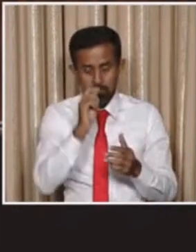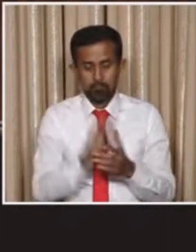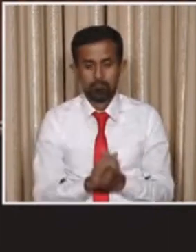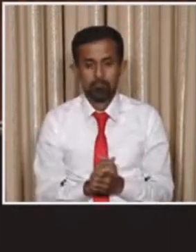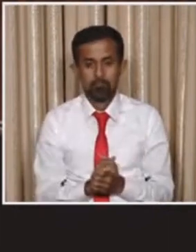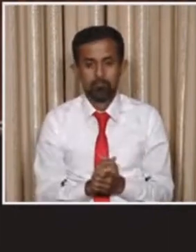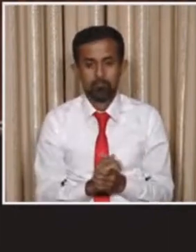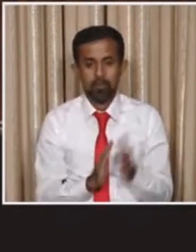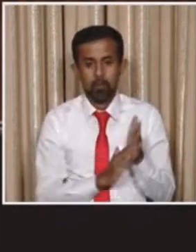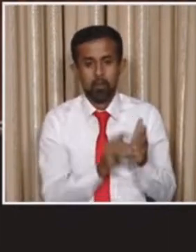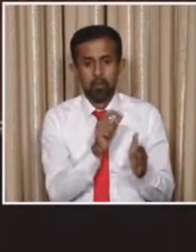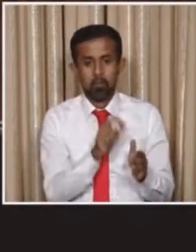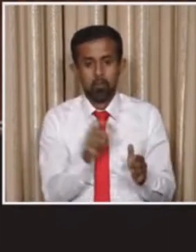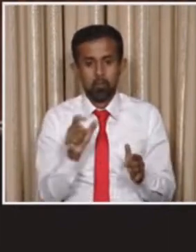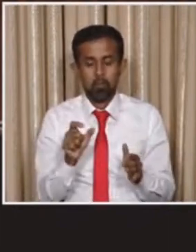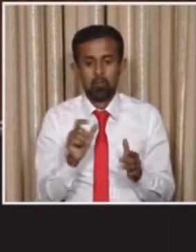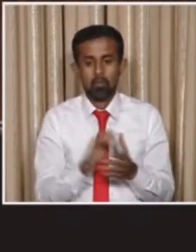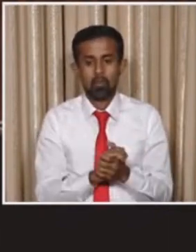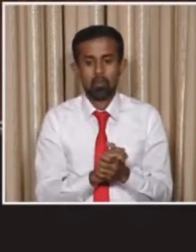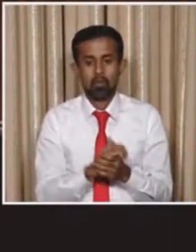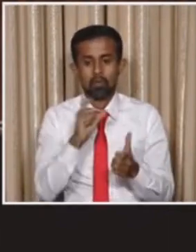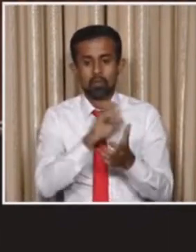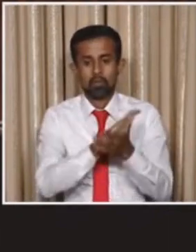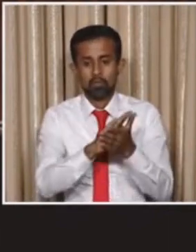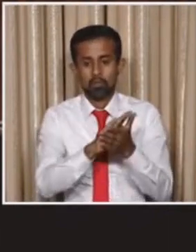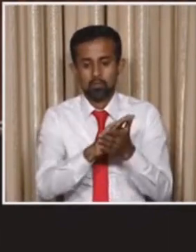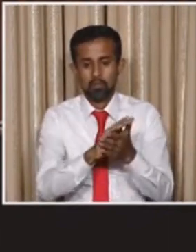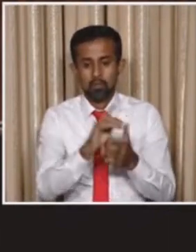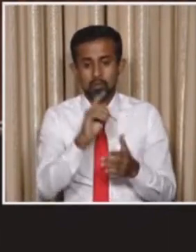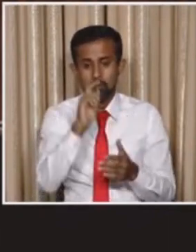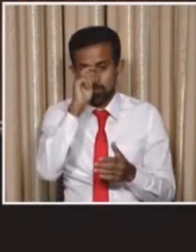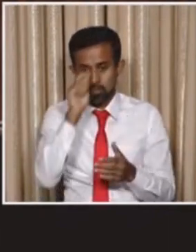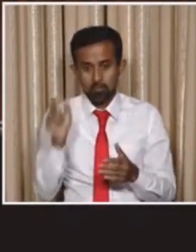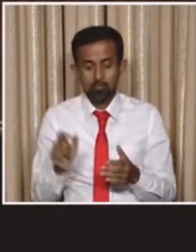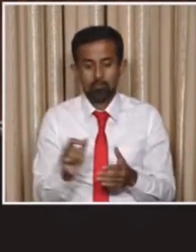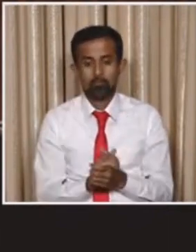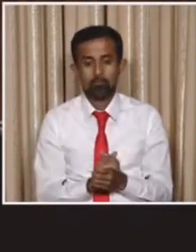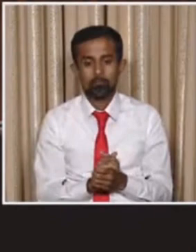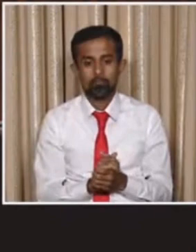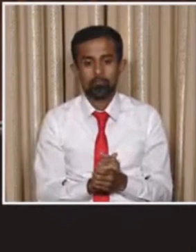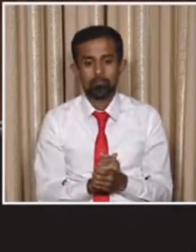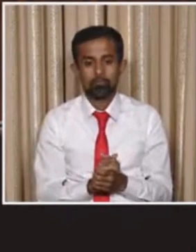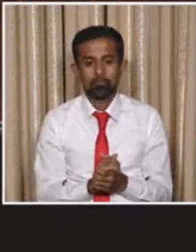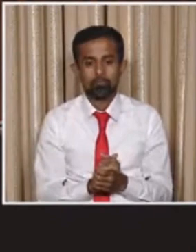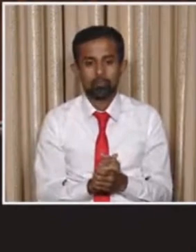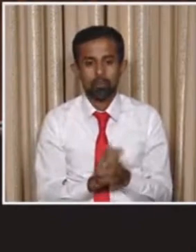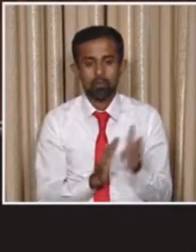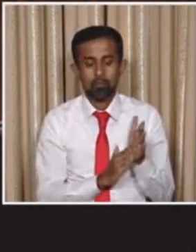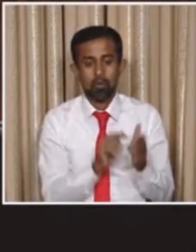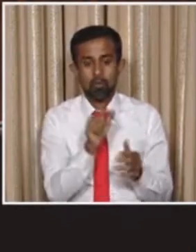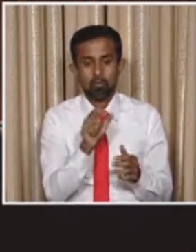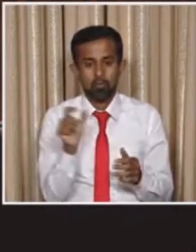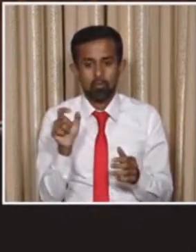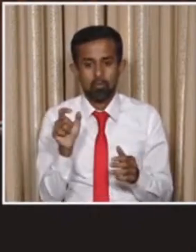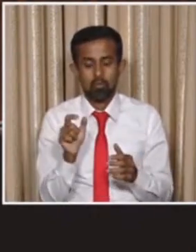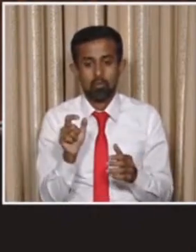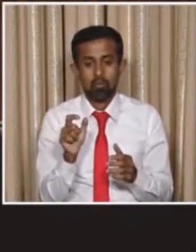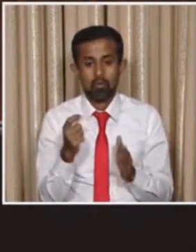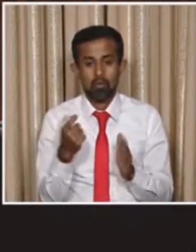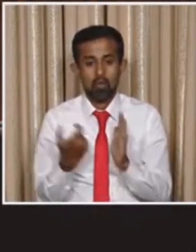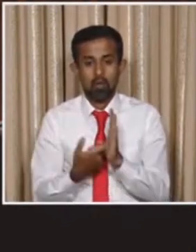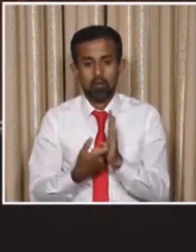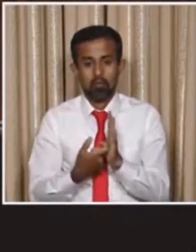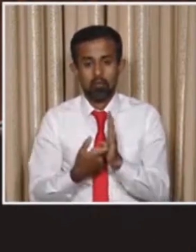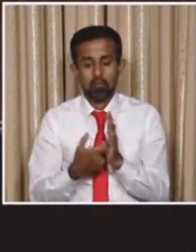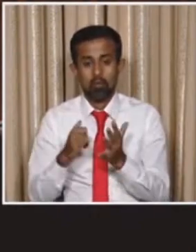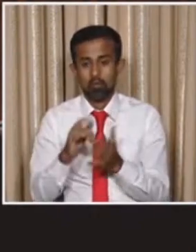සමාජික ගරු චමල් රාජපක්ෂ මැතිතුමා, සාමාජික ගරු රමේෂ් පතිරණ